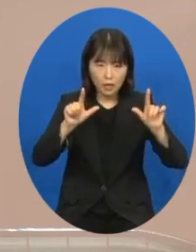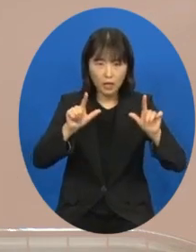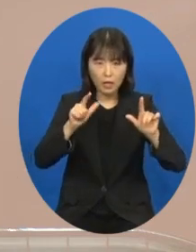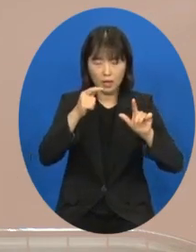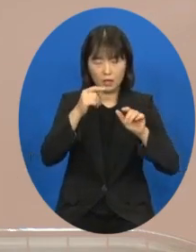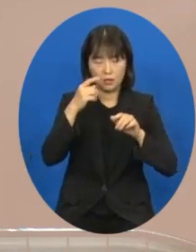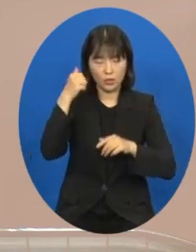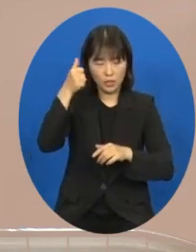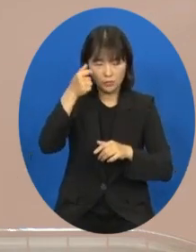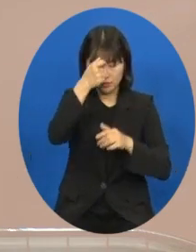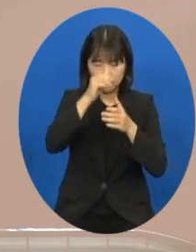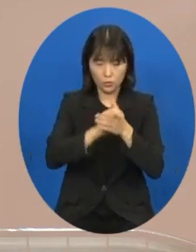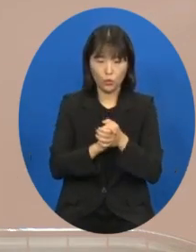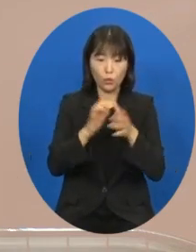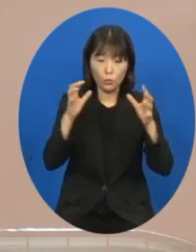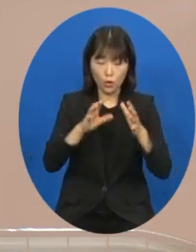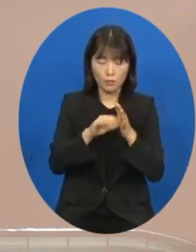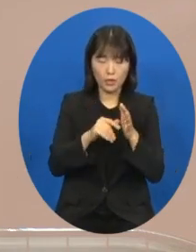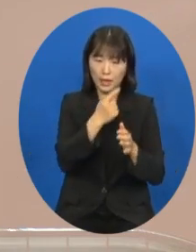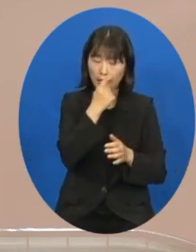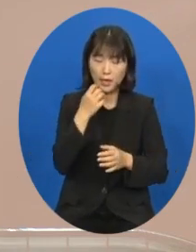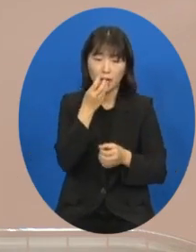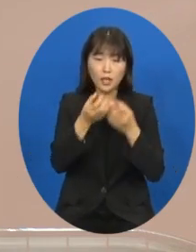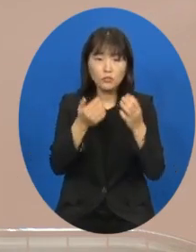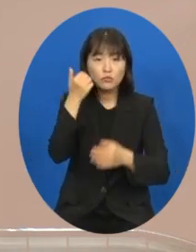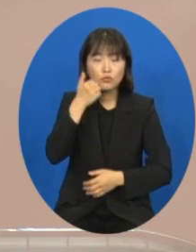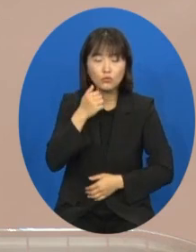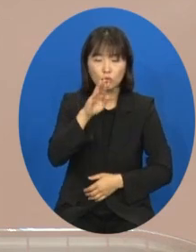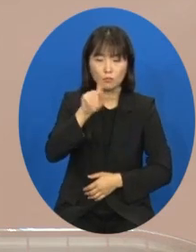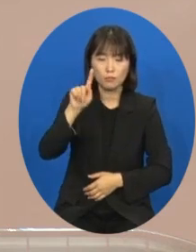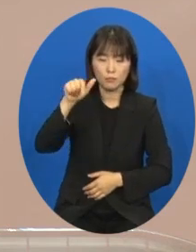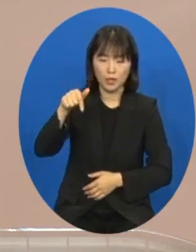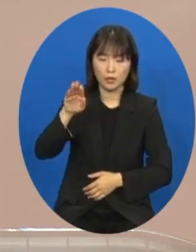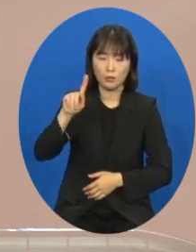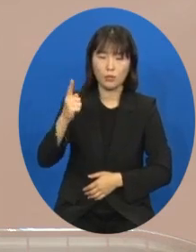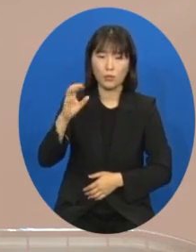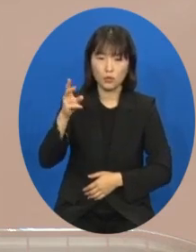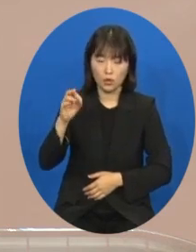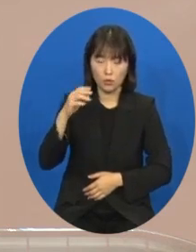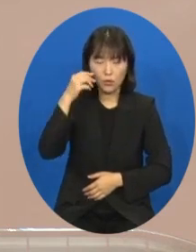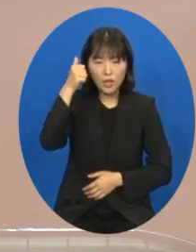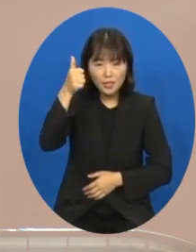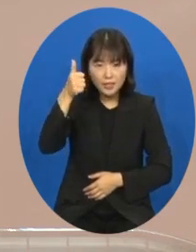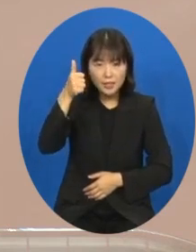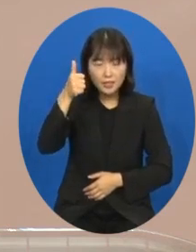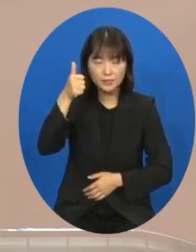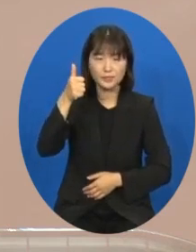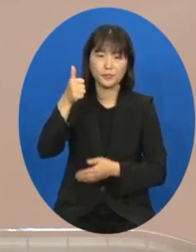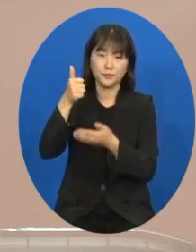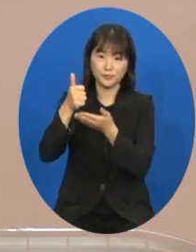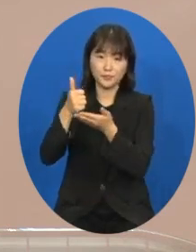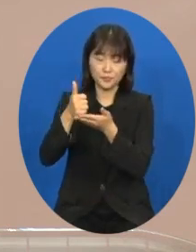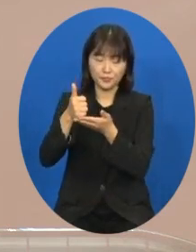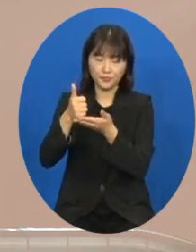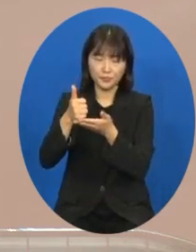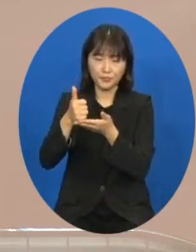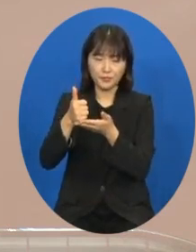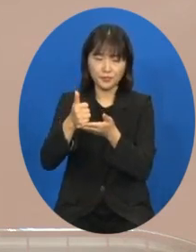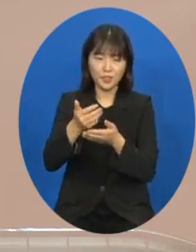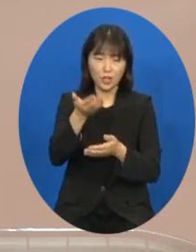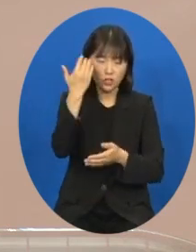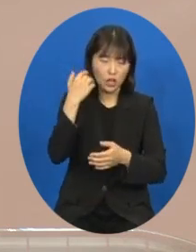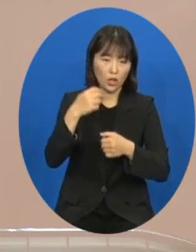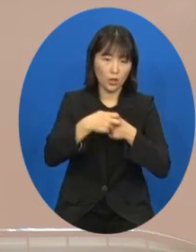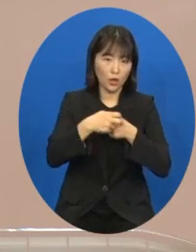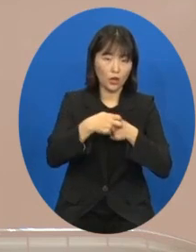기도 모임 때 간증하신 분이 박보영 목사님이세요. 이분은 의사였다가 이제 성령